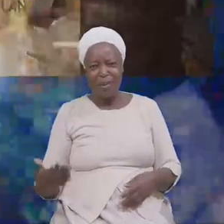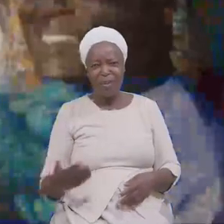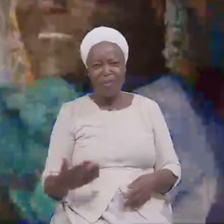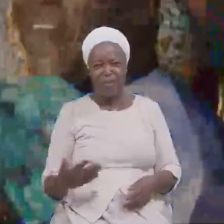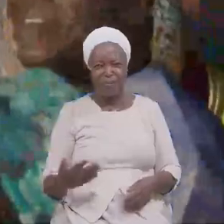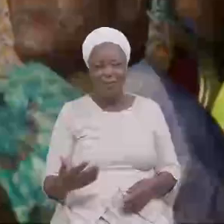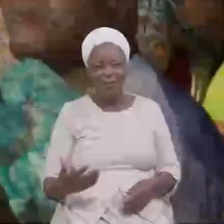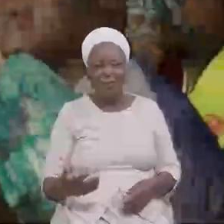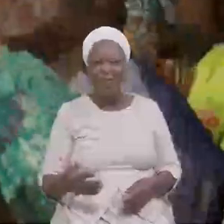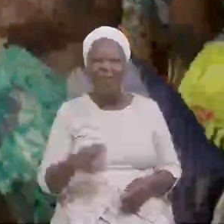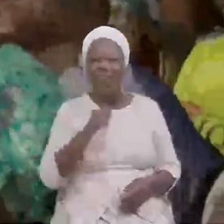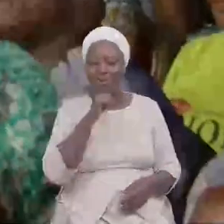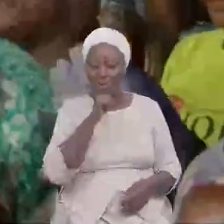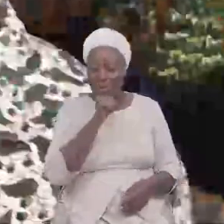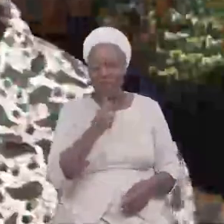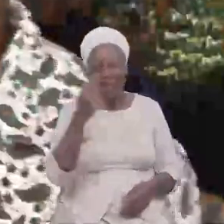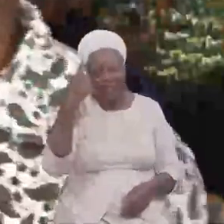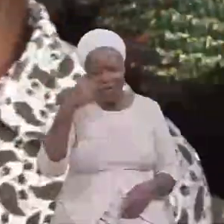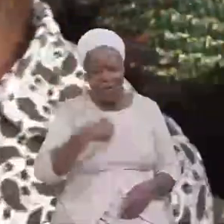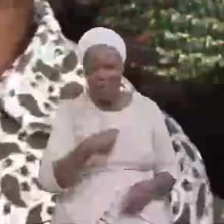Ce n'est plus pour moi.